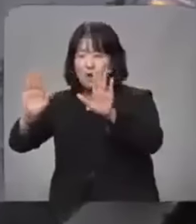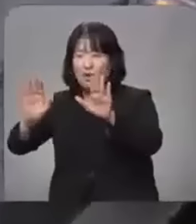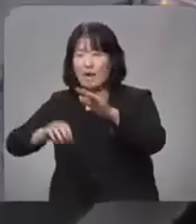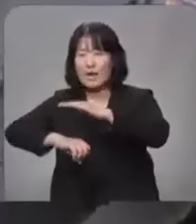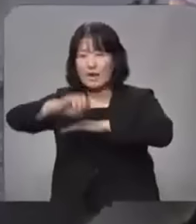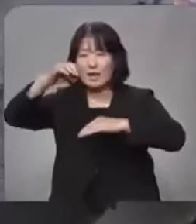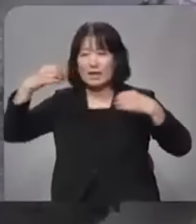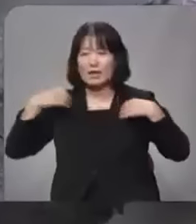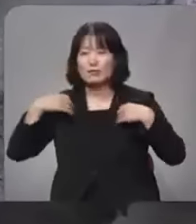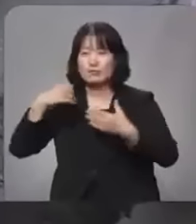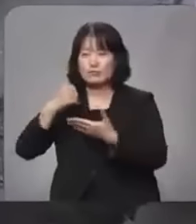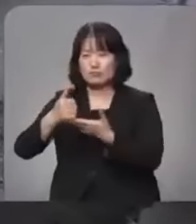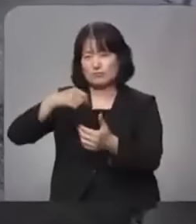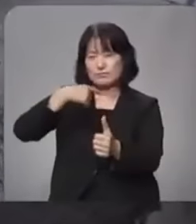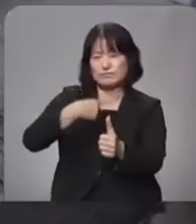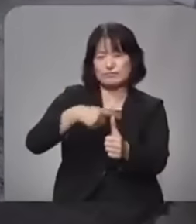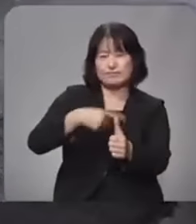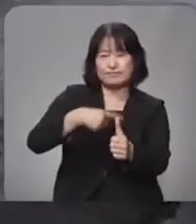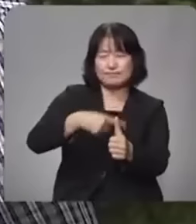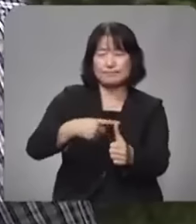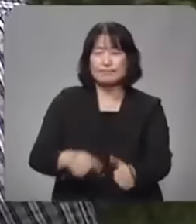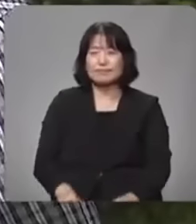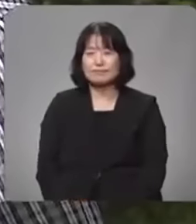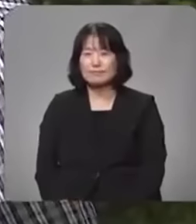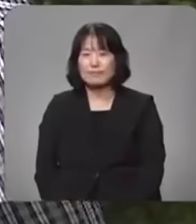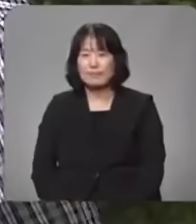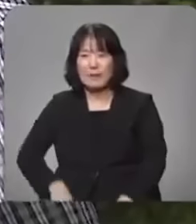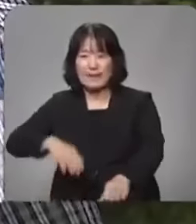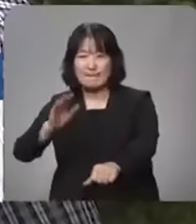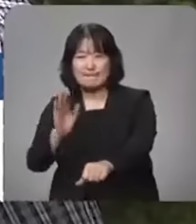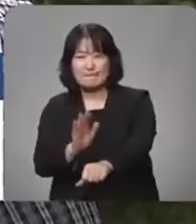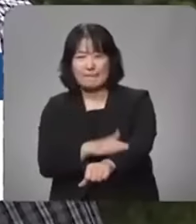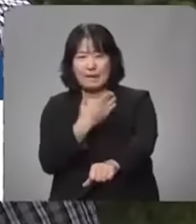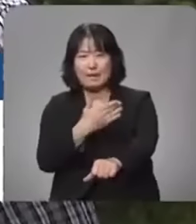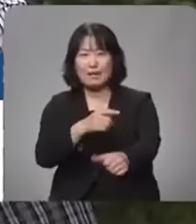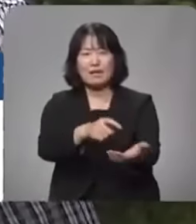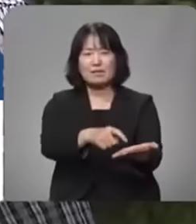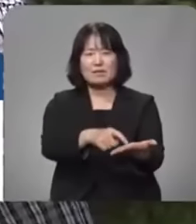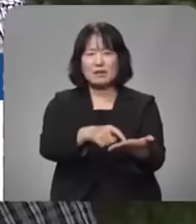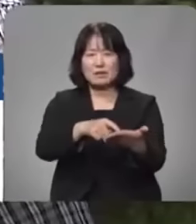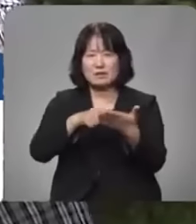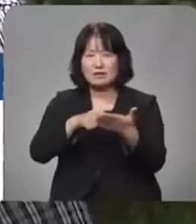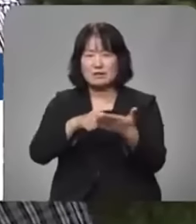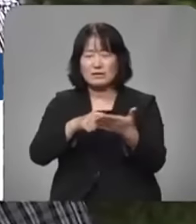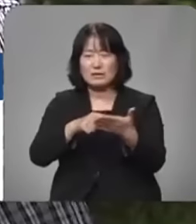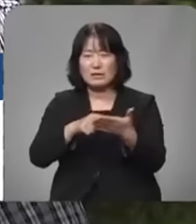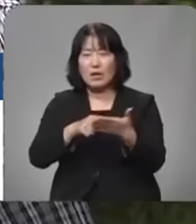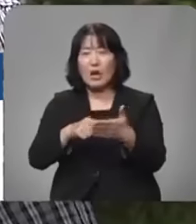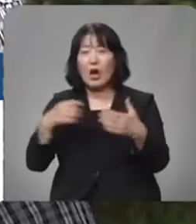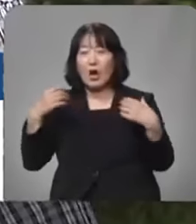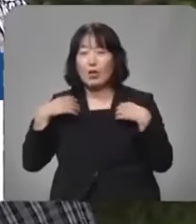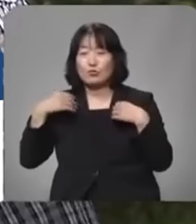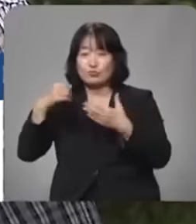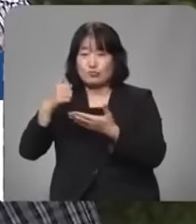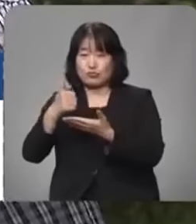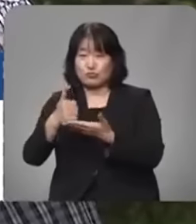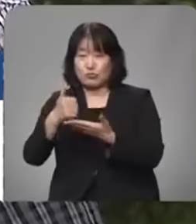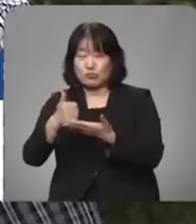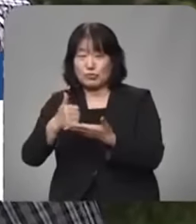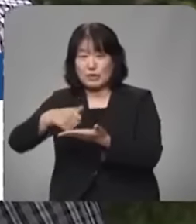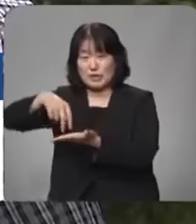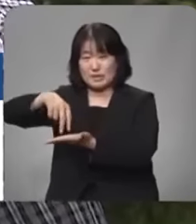군수를 꾸짖었습니다 부가 환하게 드러났고 더 이상 군수의 그을 지키기